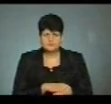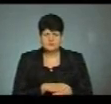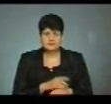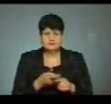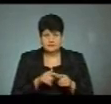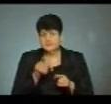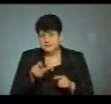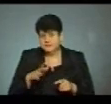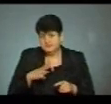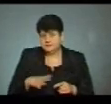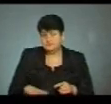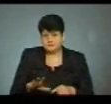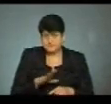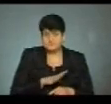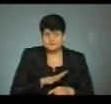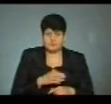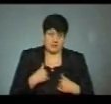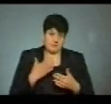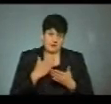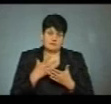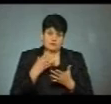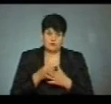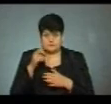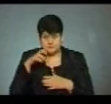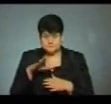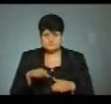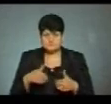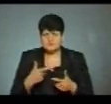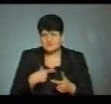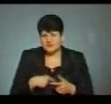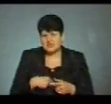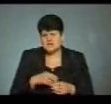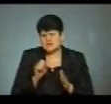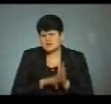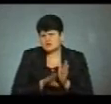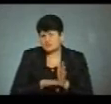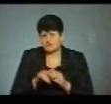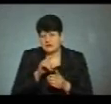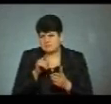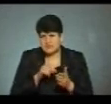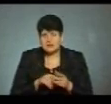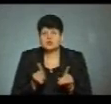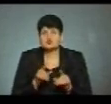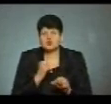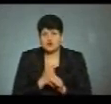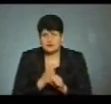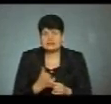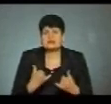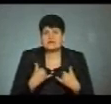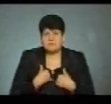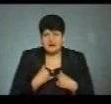ці люди витерпіли, а ми маємо свою державу і ще задаємо собі якісь дурні питання, за кого воювати чи що робити. Ну, і для мене